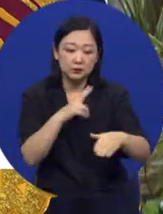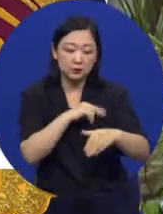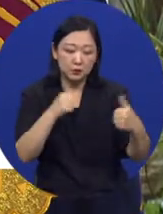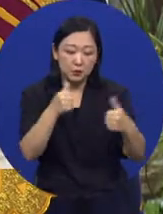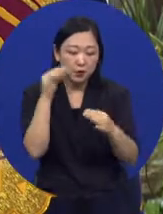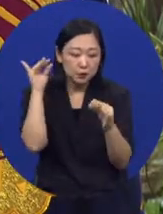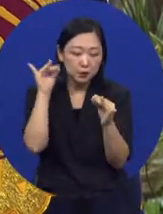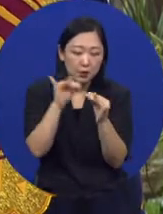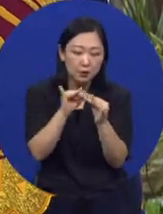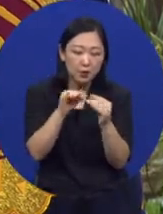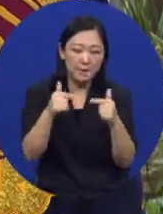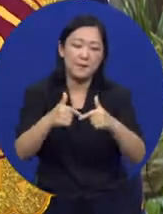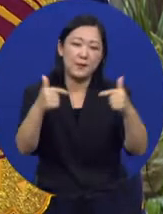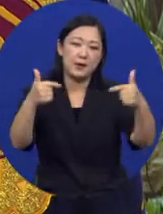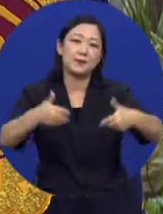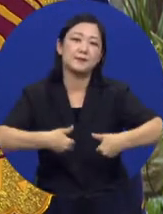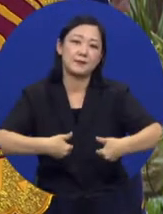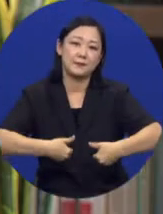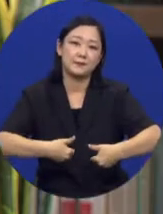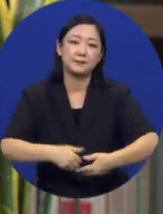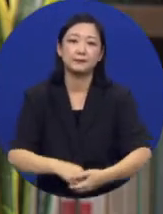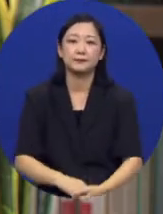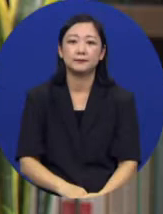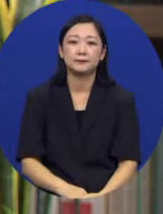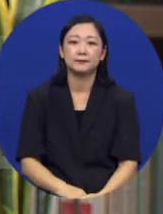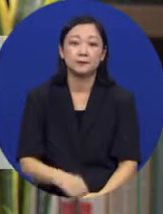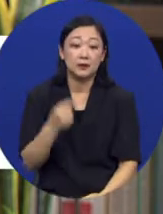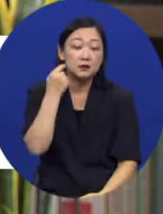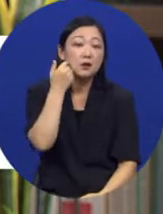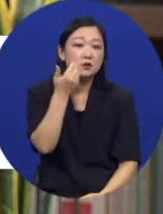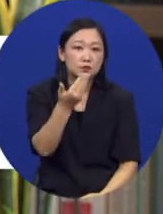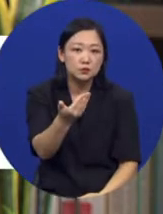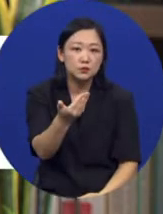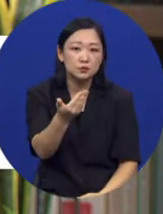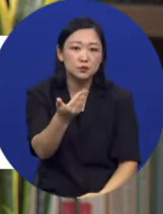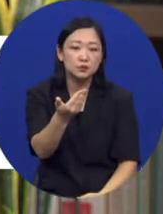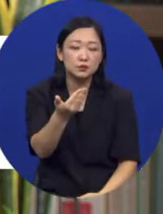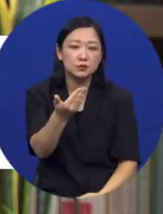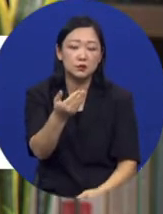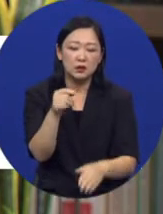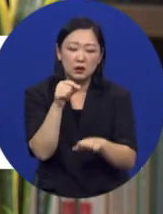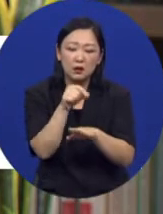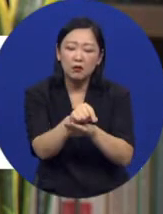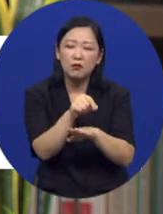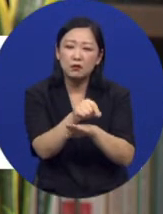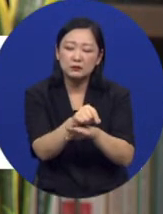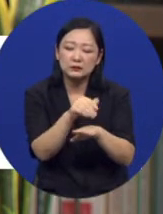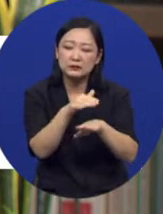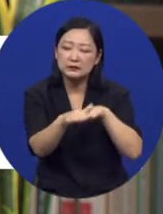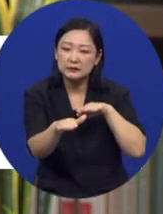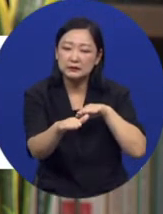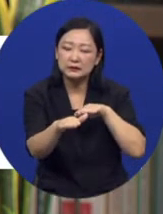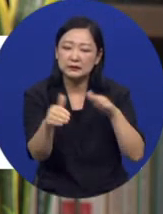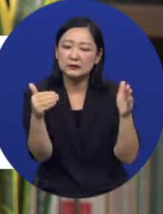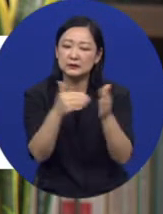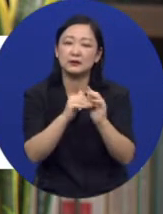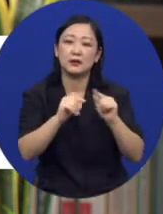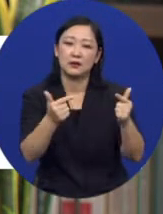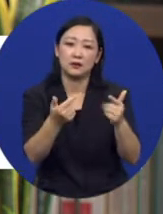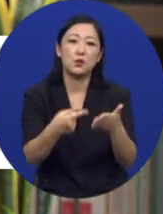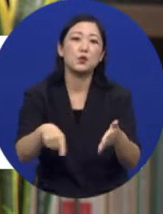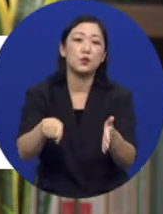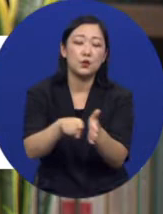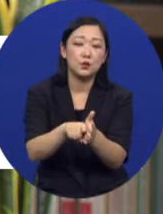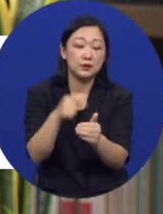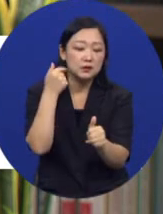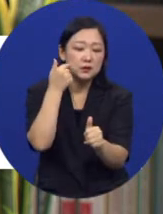동의제를 확대할 필요성이 있다는 겁니다. 어쨌든 인사청문회가 그 형식적인 절차로 이렇게 끝나지 않기 위해서는